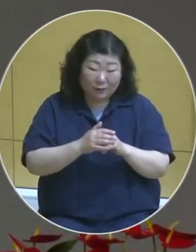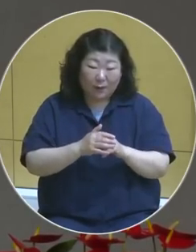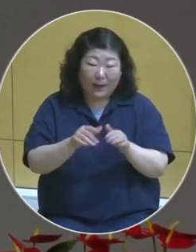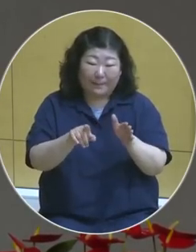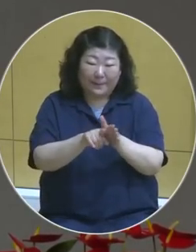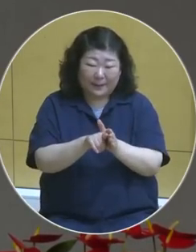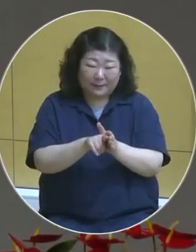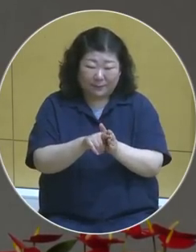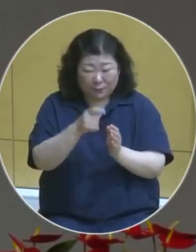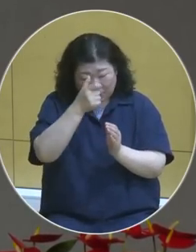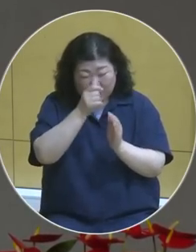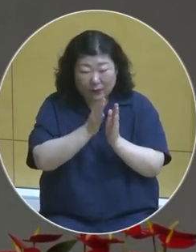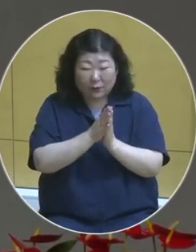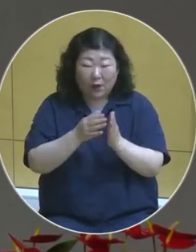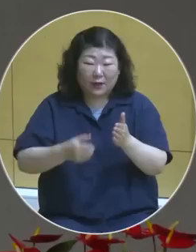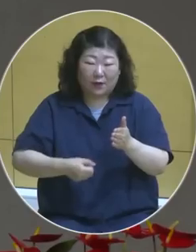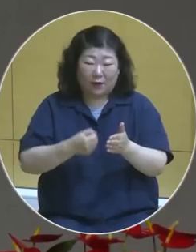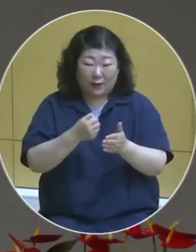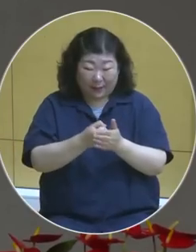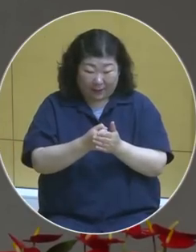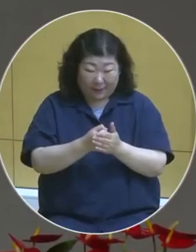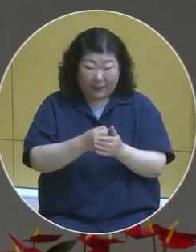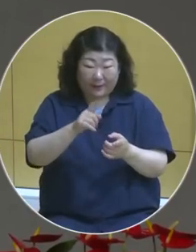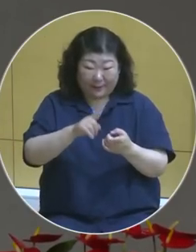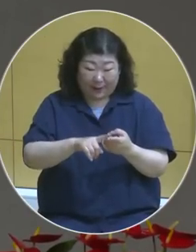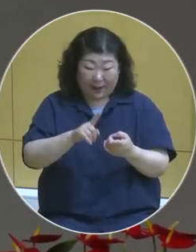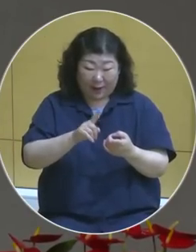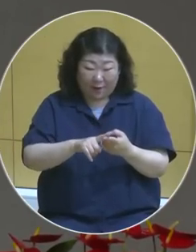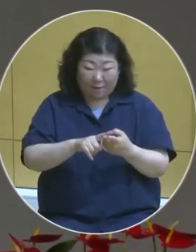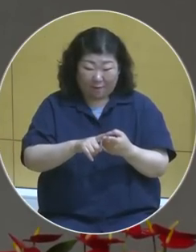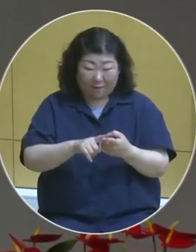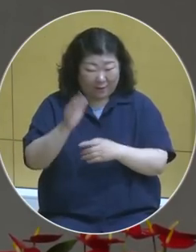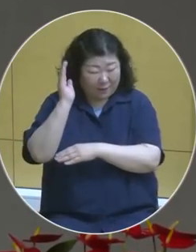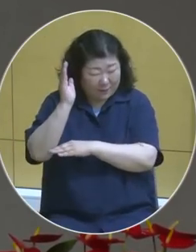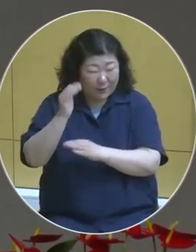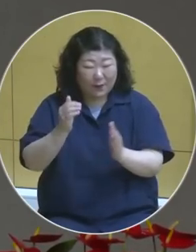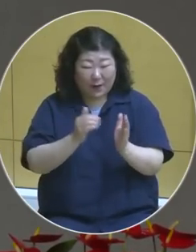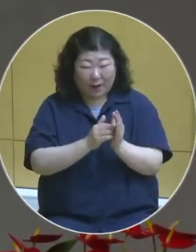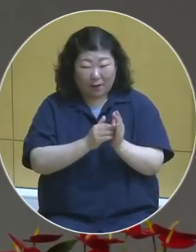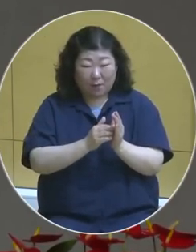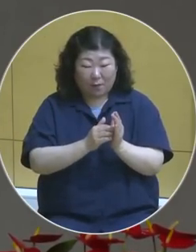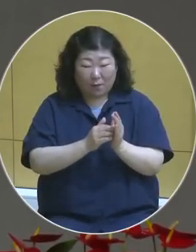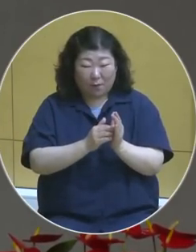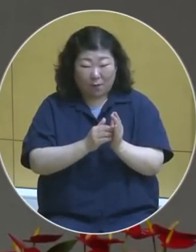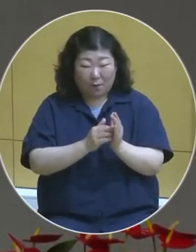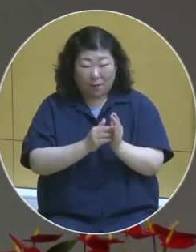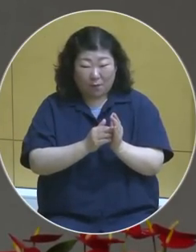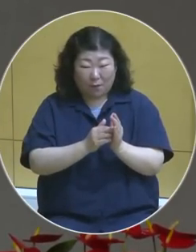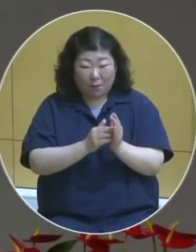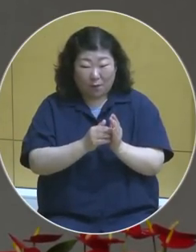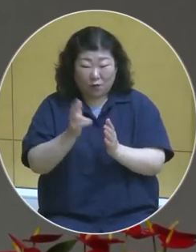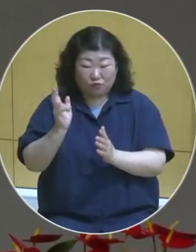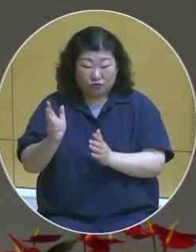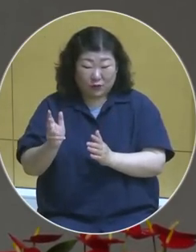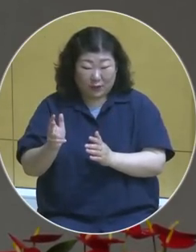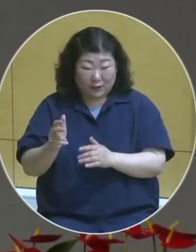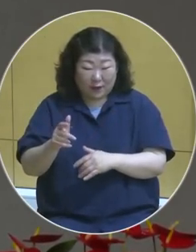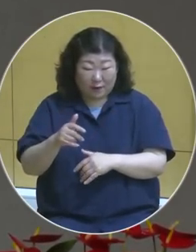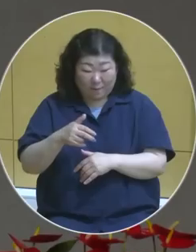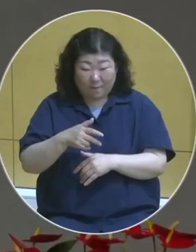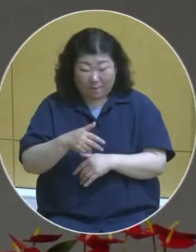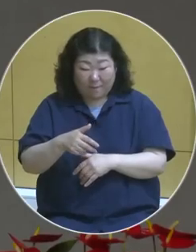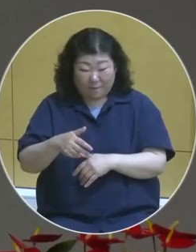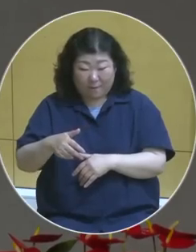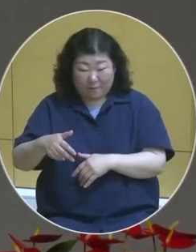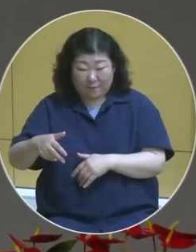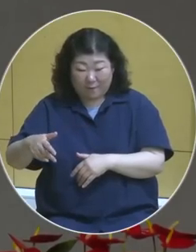결단에 대한 그런 부분을 설교하고 저도 기도 마치고 내려오는데 이 주차장으로 가는 길에 휴지통이 있습니다. 이렇게